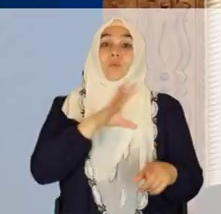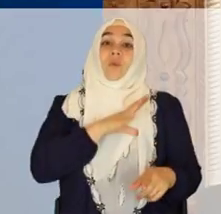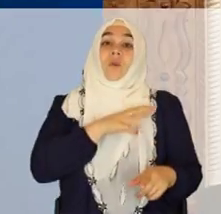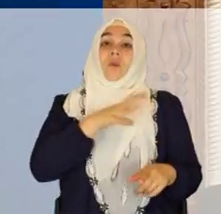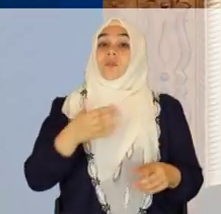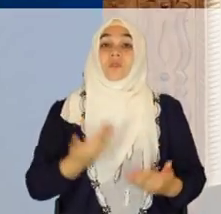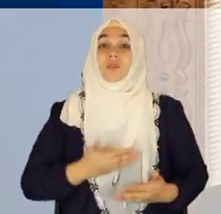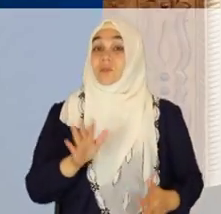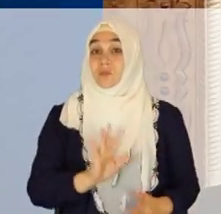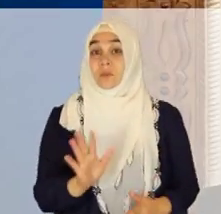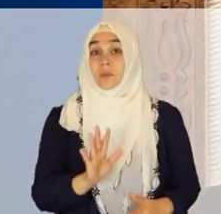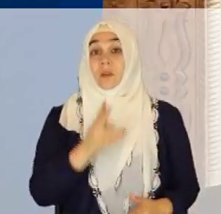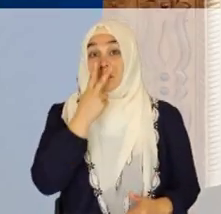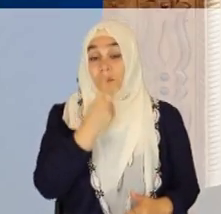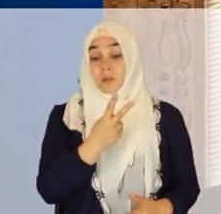qasrda yashayotgani yo'q.